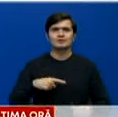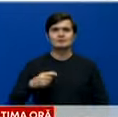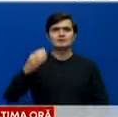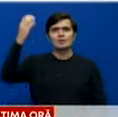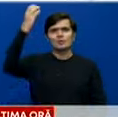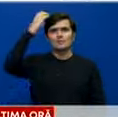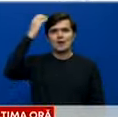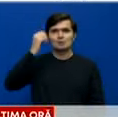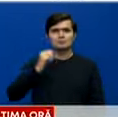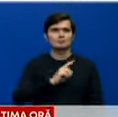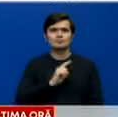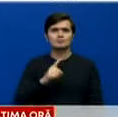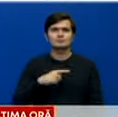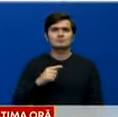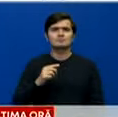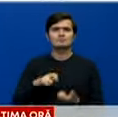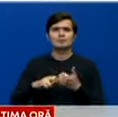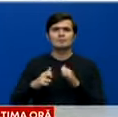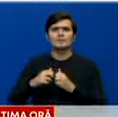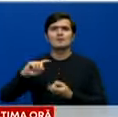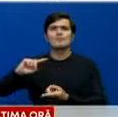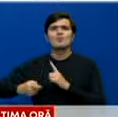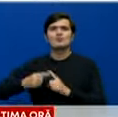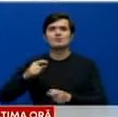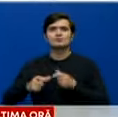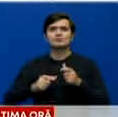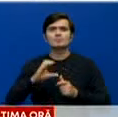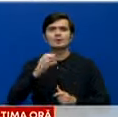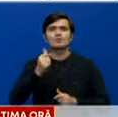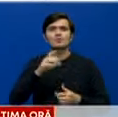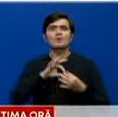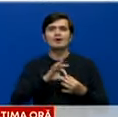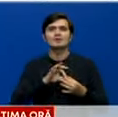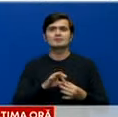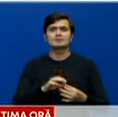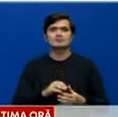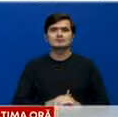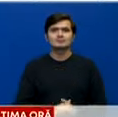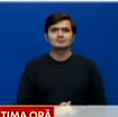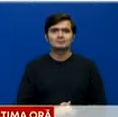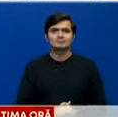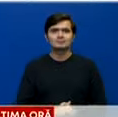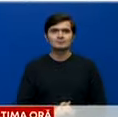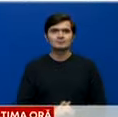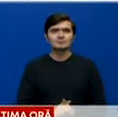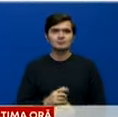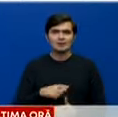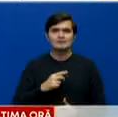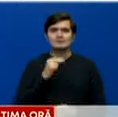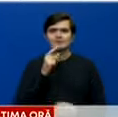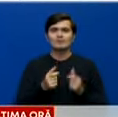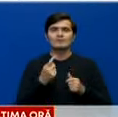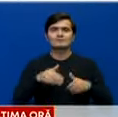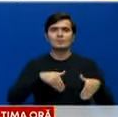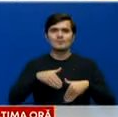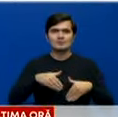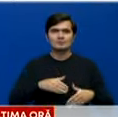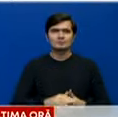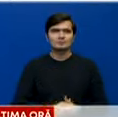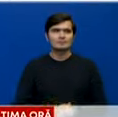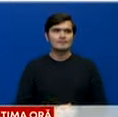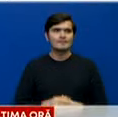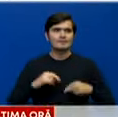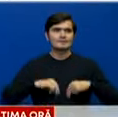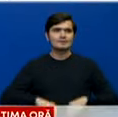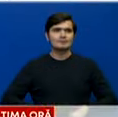sunt chestiuni politice aici sau legate de coaliție, deci v-aș ruga dacă se poate să revenim. Desigur, desigur. Desigur. Președintele